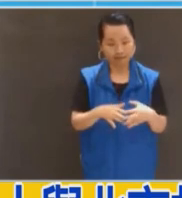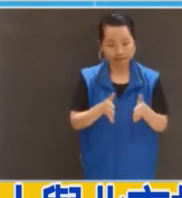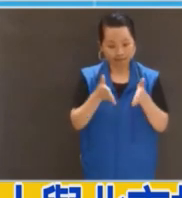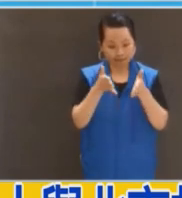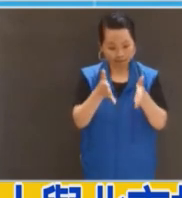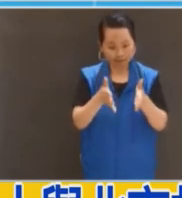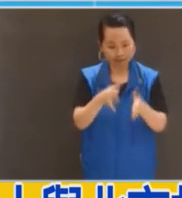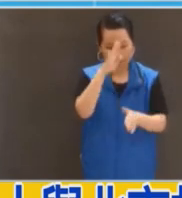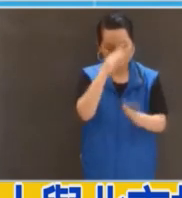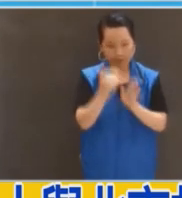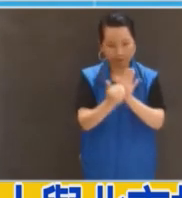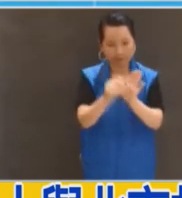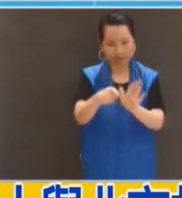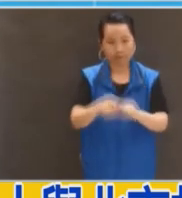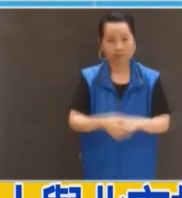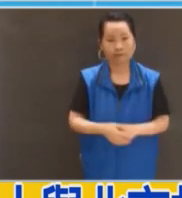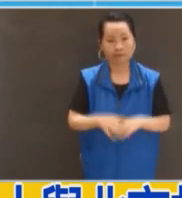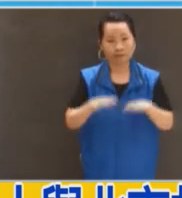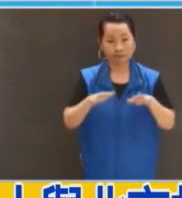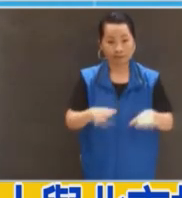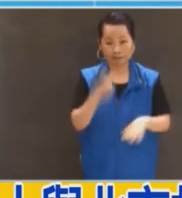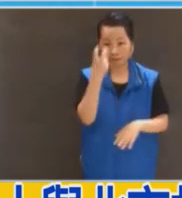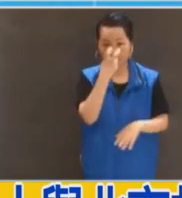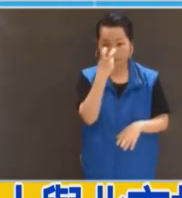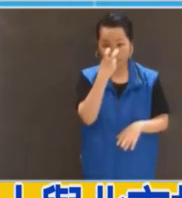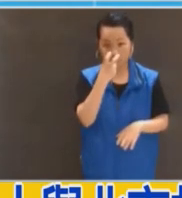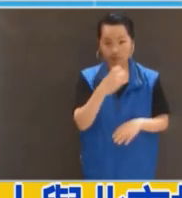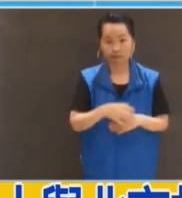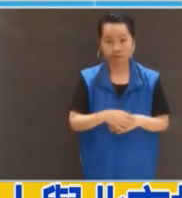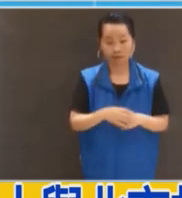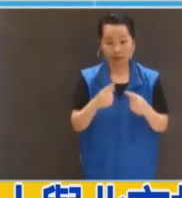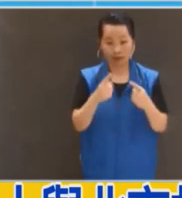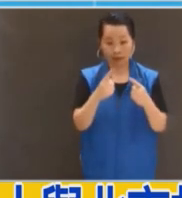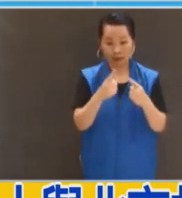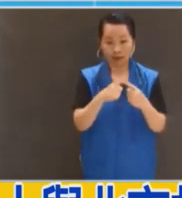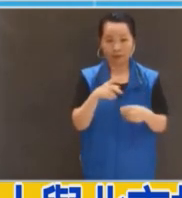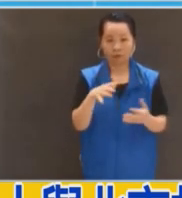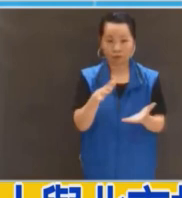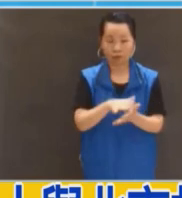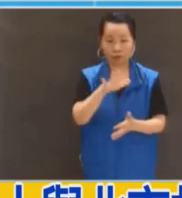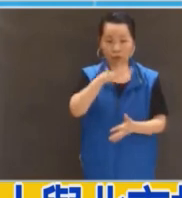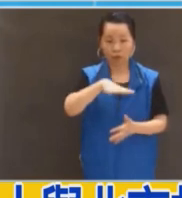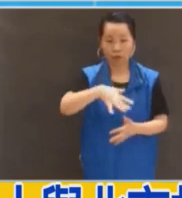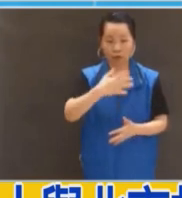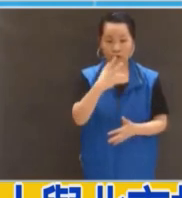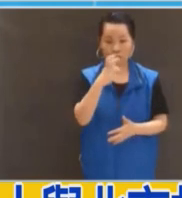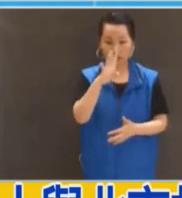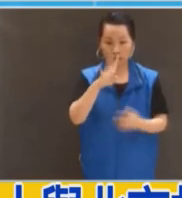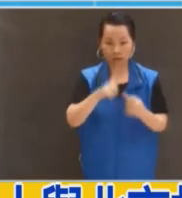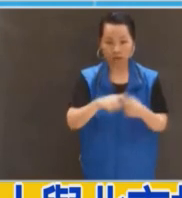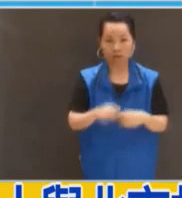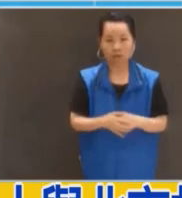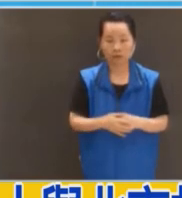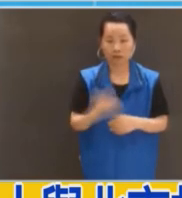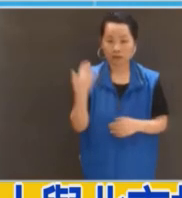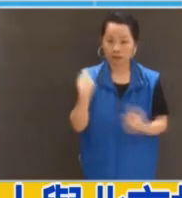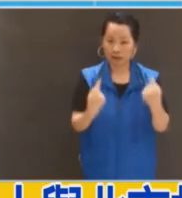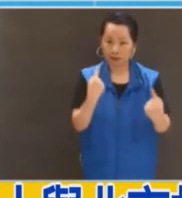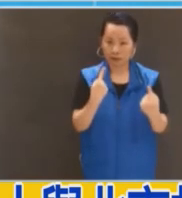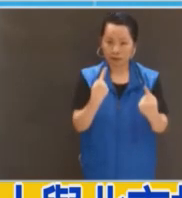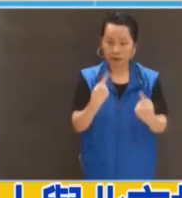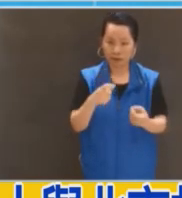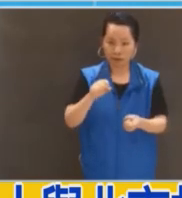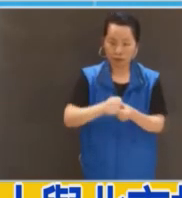疫。所以我们今天虽然筛检的整个人数是5574，比我们平常高了大